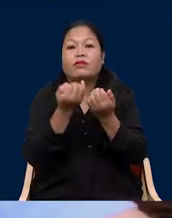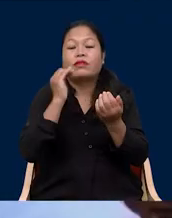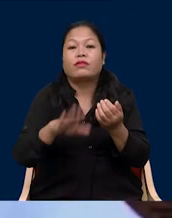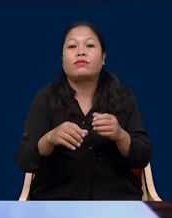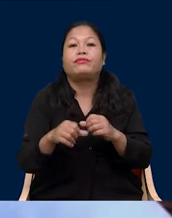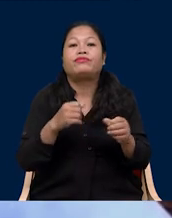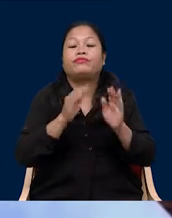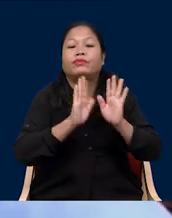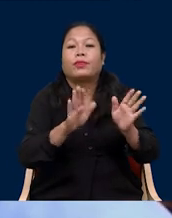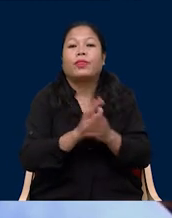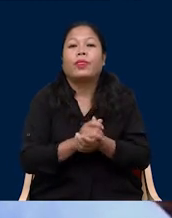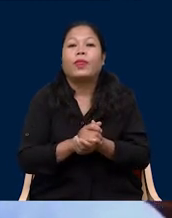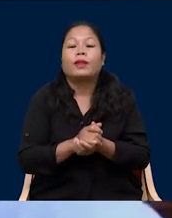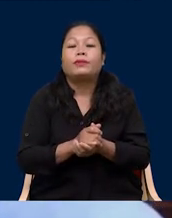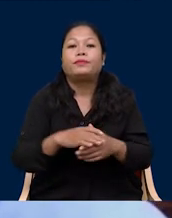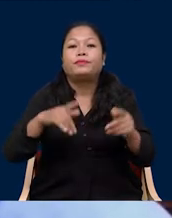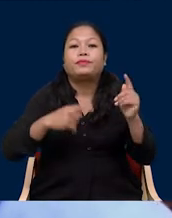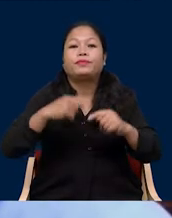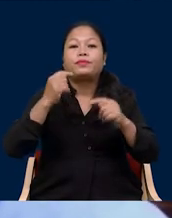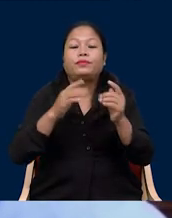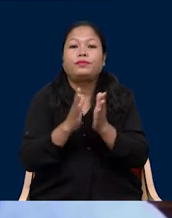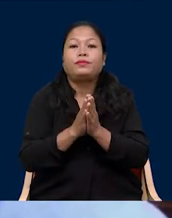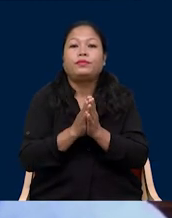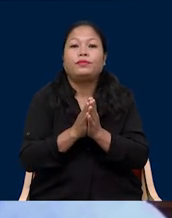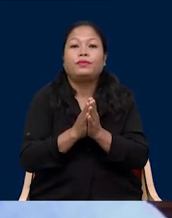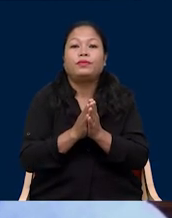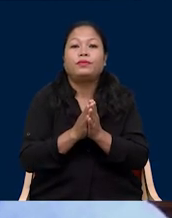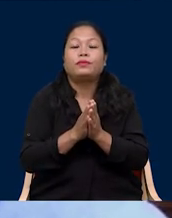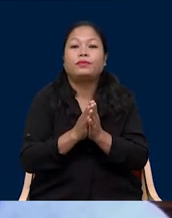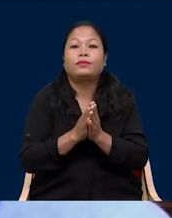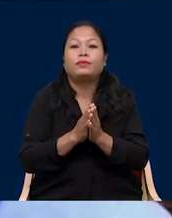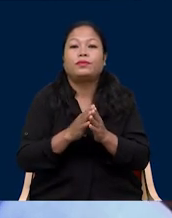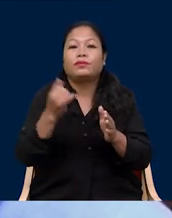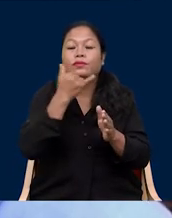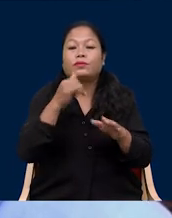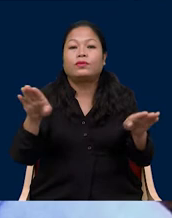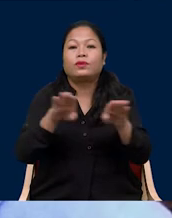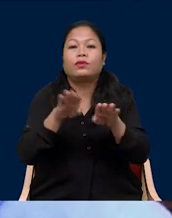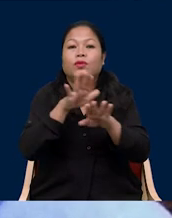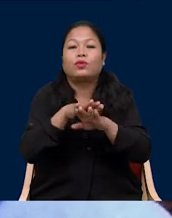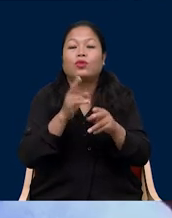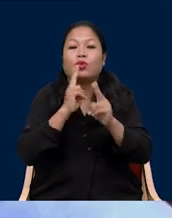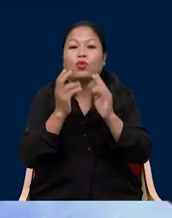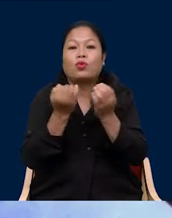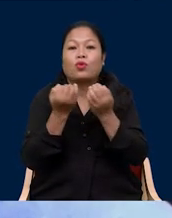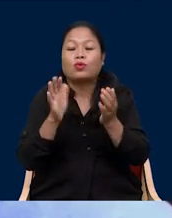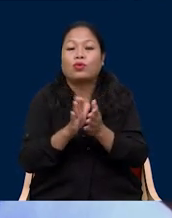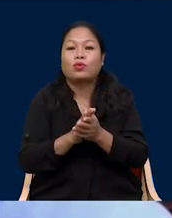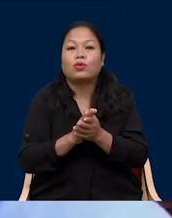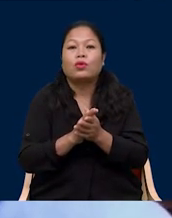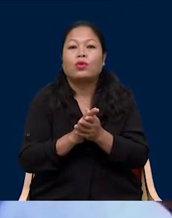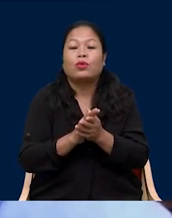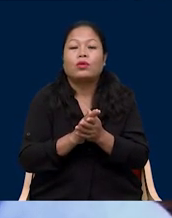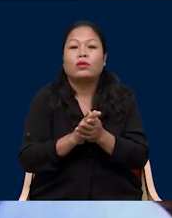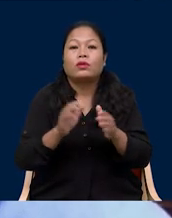न। हस्, धन्यवाद प्रकृतिजी। डेफिनेटली यो जुन हामी जेन्डर इक्वालिटी र सोसियल इन्क्लुजनको कुरा गर्छौँ